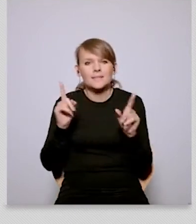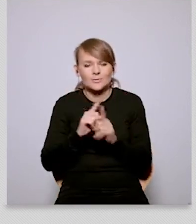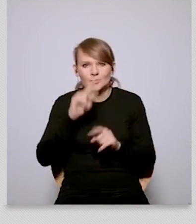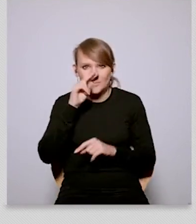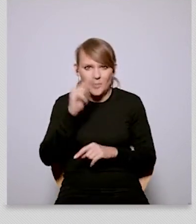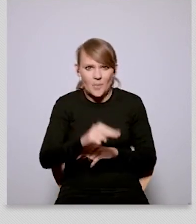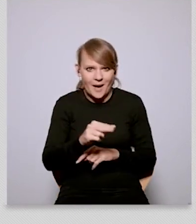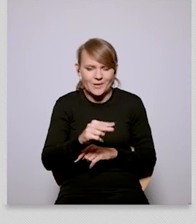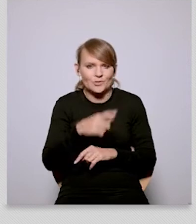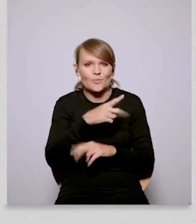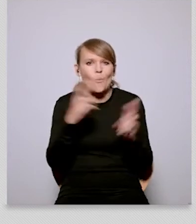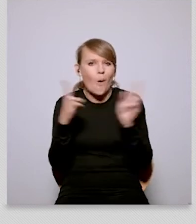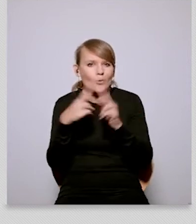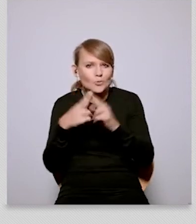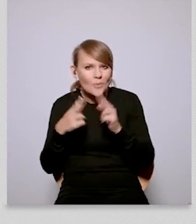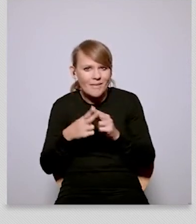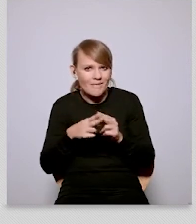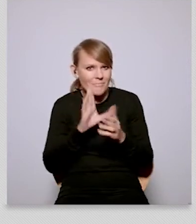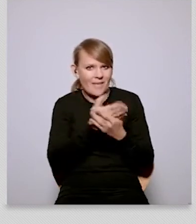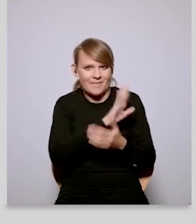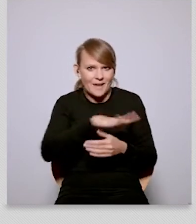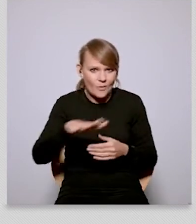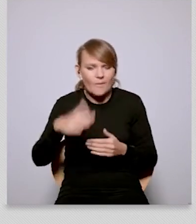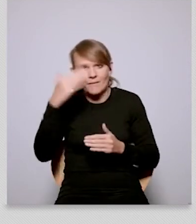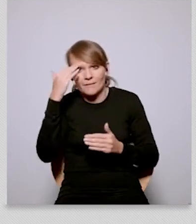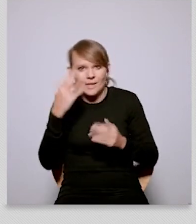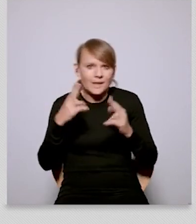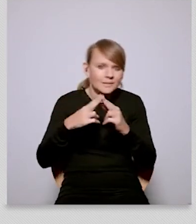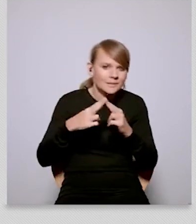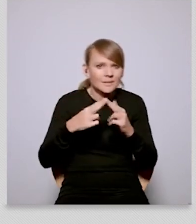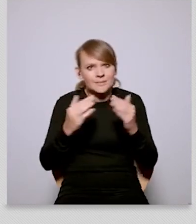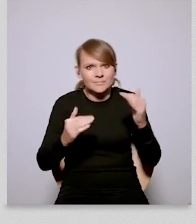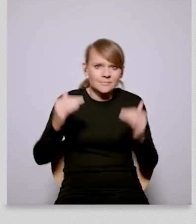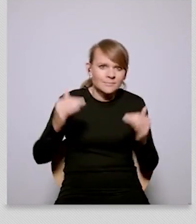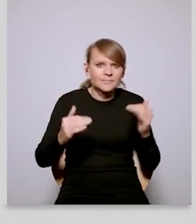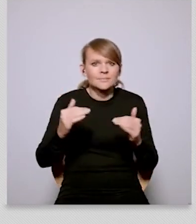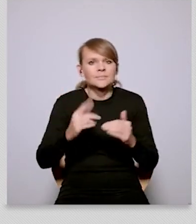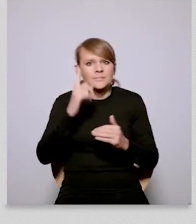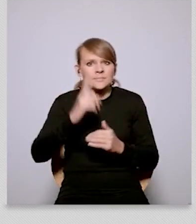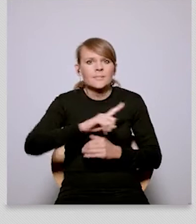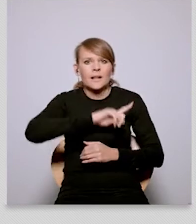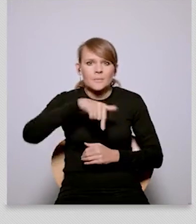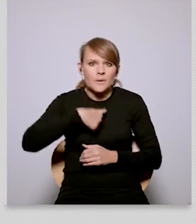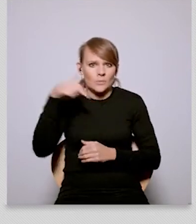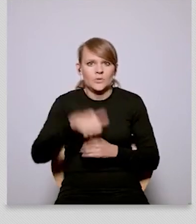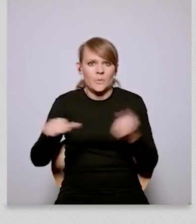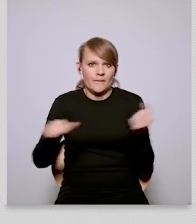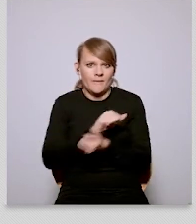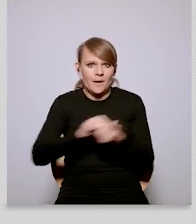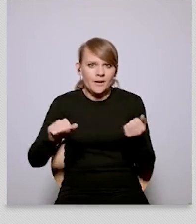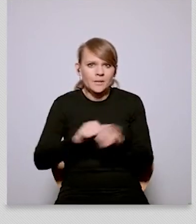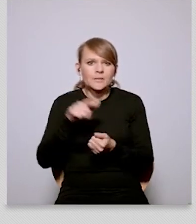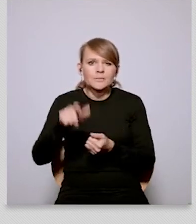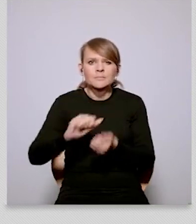konsensus międzynarodowy no on oczywiście jest chwiejny ale jednak jest że musimy walczyć z zmianami